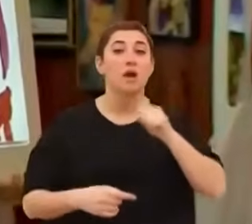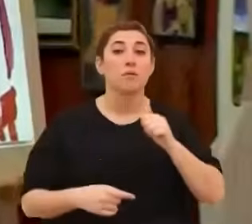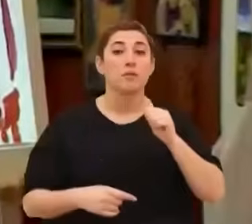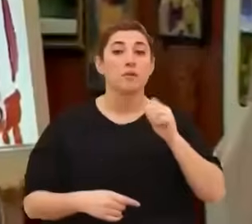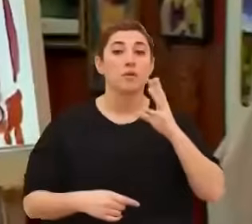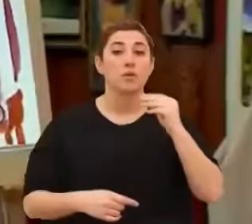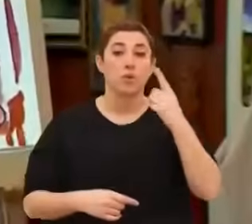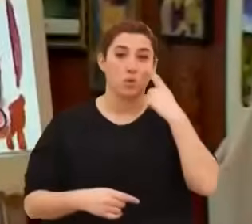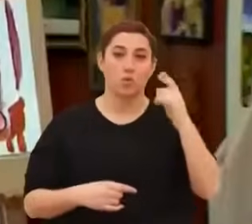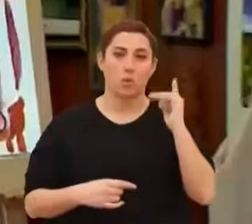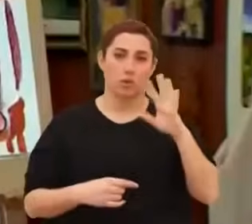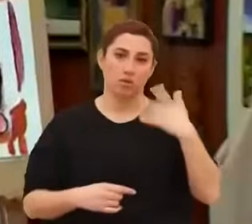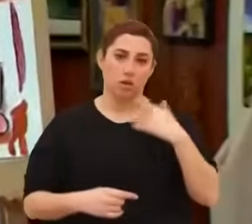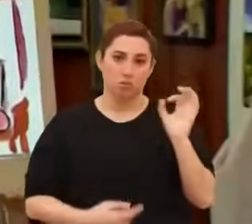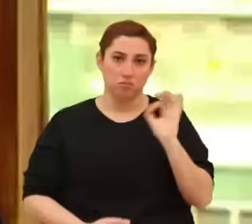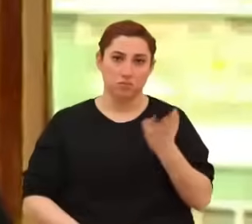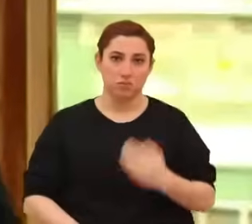O kadar da körleşmemişim değil